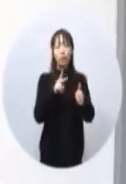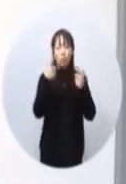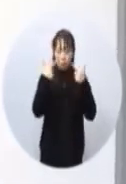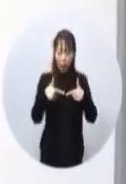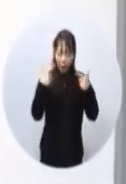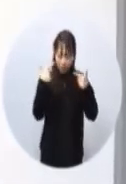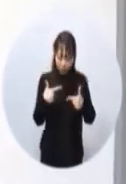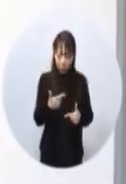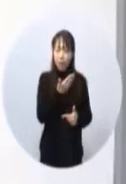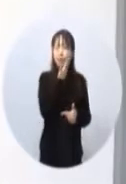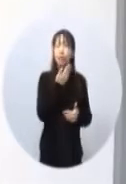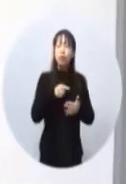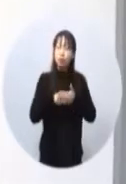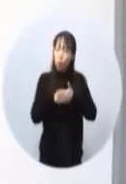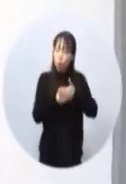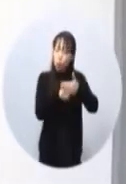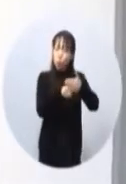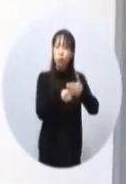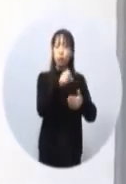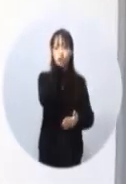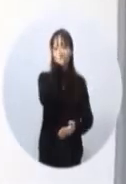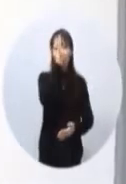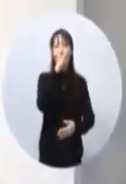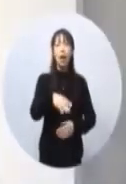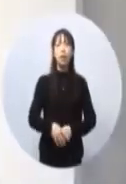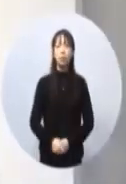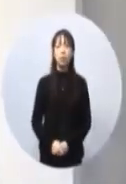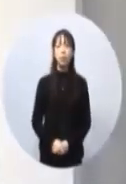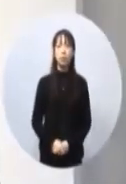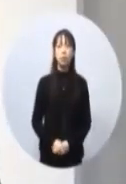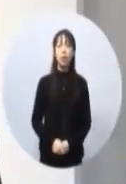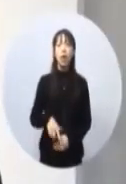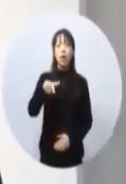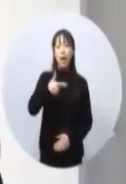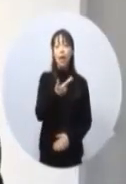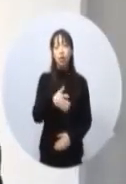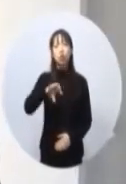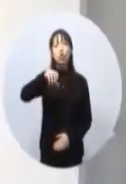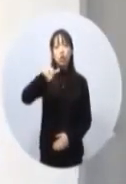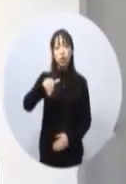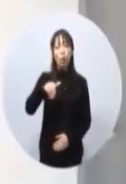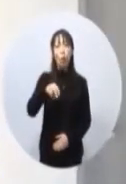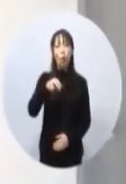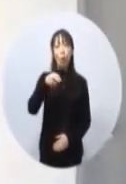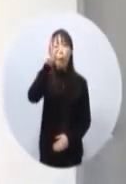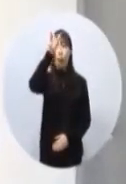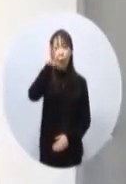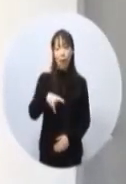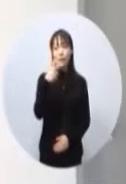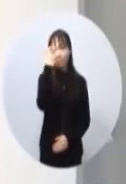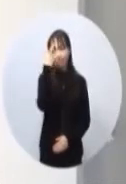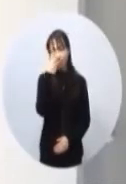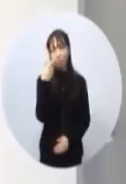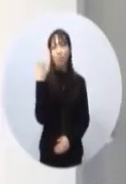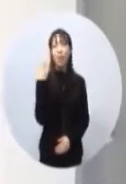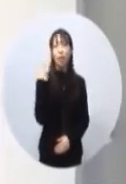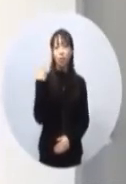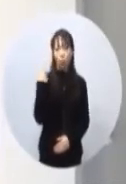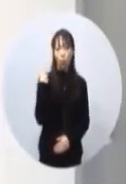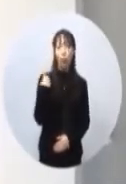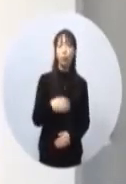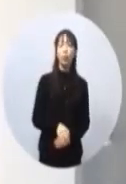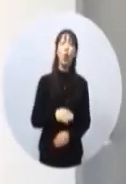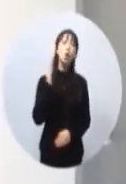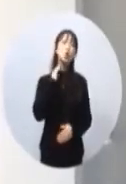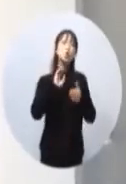しますよろしくお願いします下水道河川管理課に配属になりました酒盗です市民の皆さんの安全